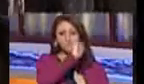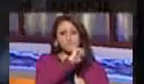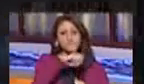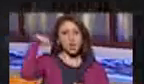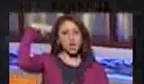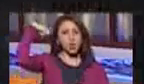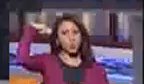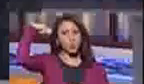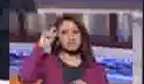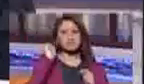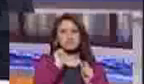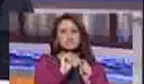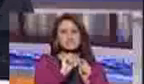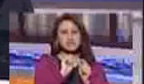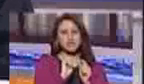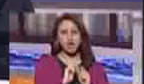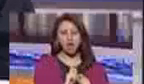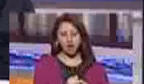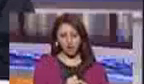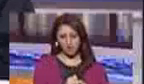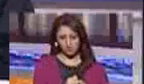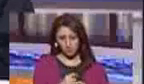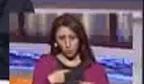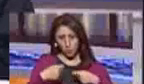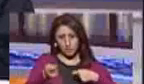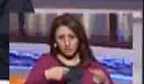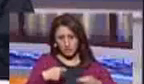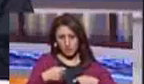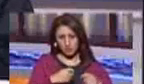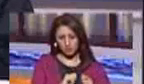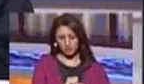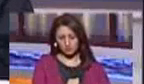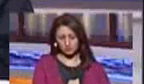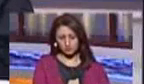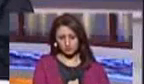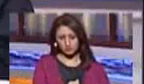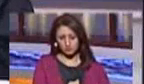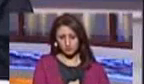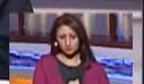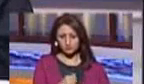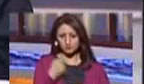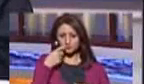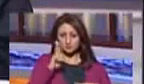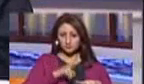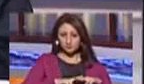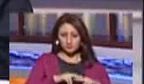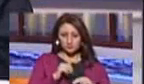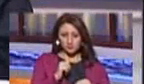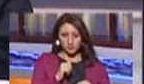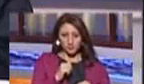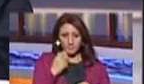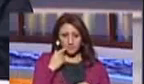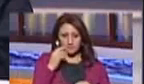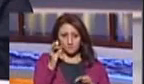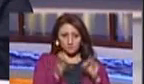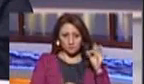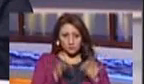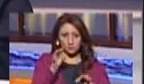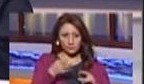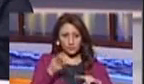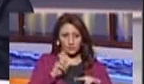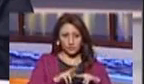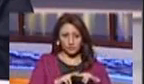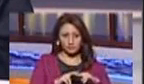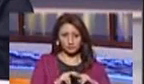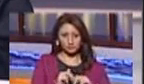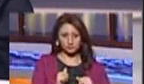الصناعة والتجارة الأسبق. النهاردة تسلم المستشار إبراهيم صالح رئيس نيابة مصر الجديدة قرار النائب